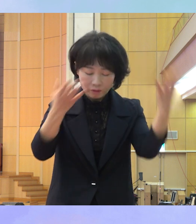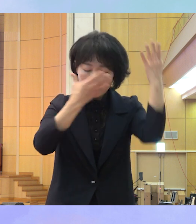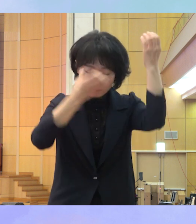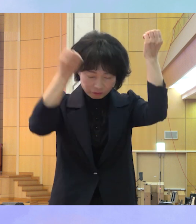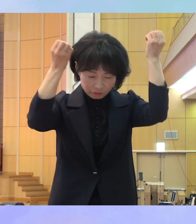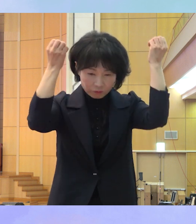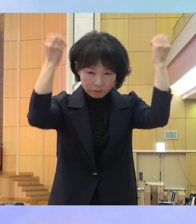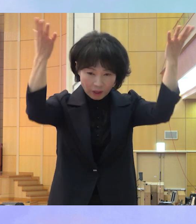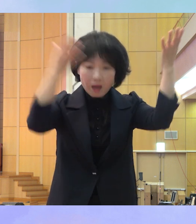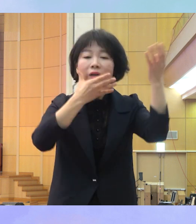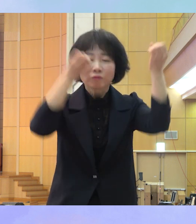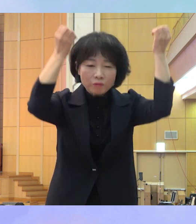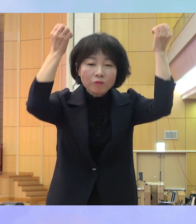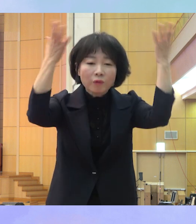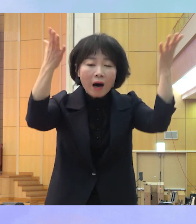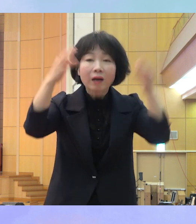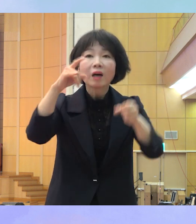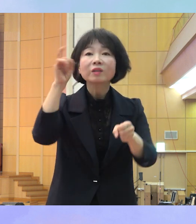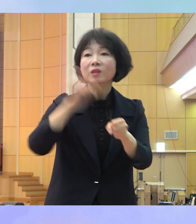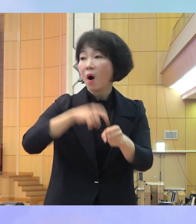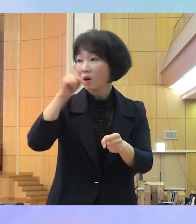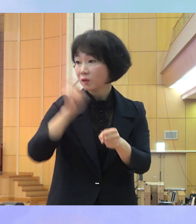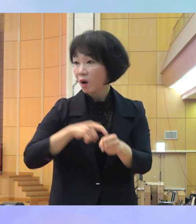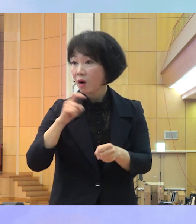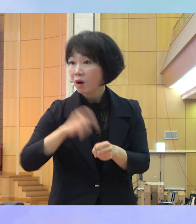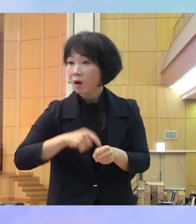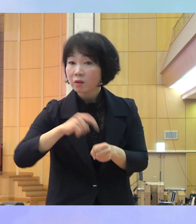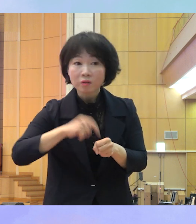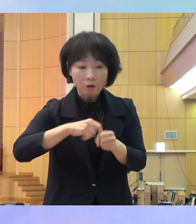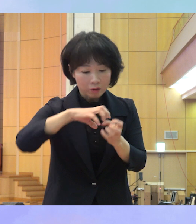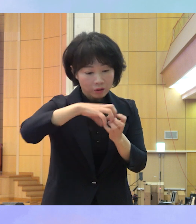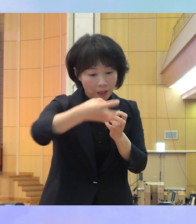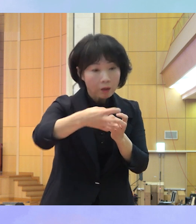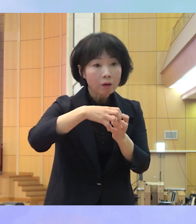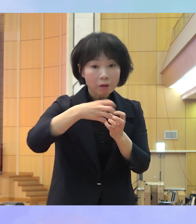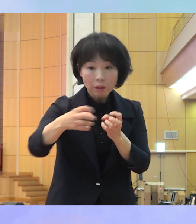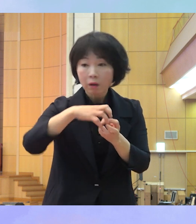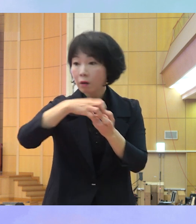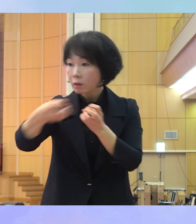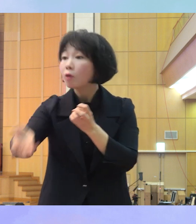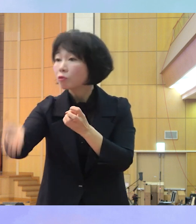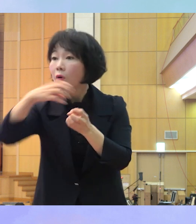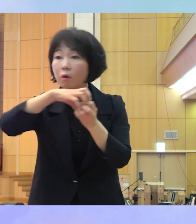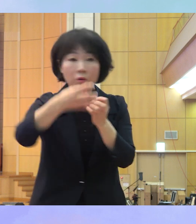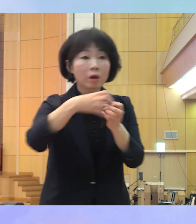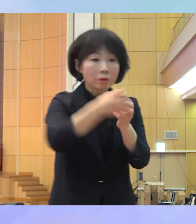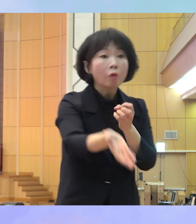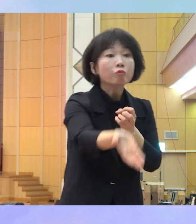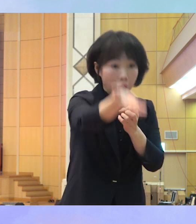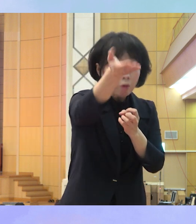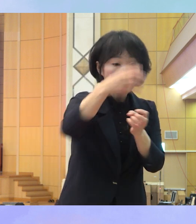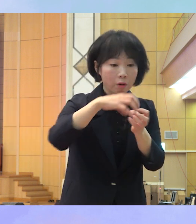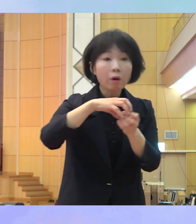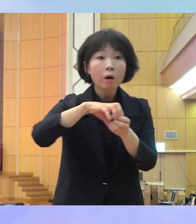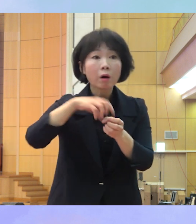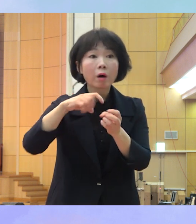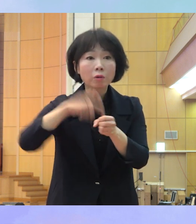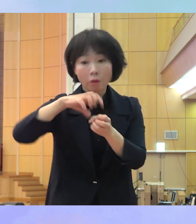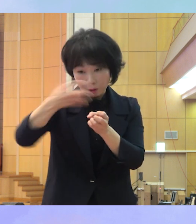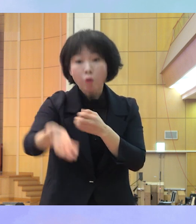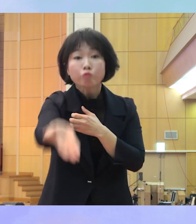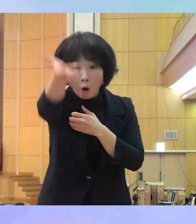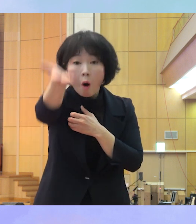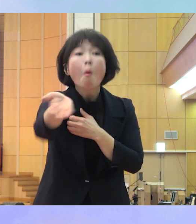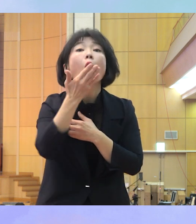축사하시고 떼어 가라사대, 떡을 떼어 주는 거예요. 이것은 너희를 위하는 내 몸이니